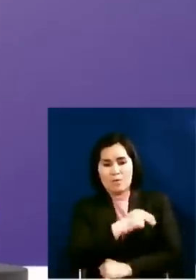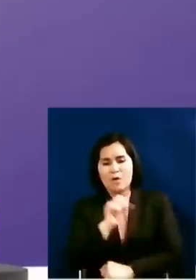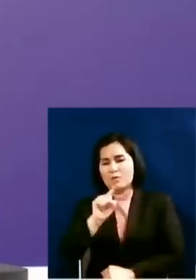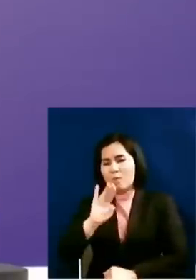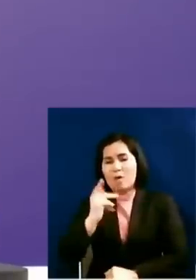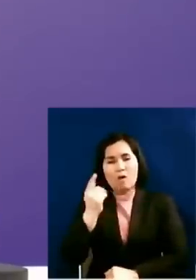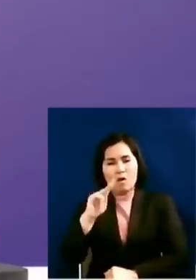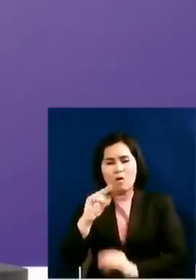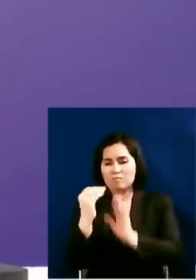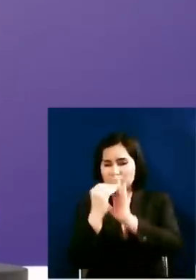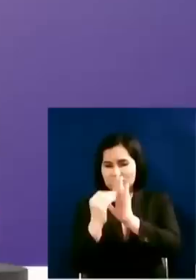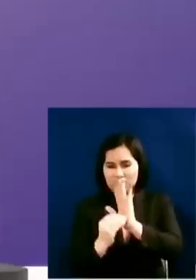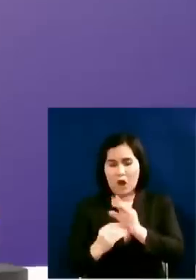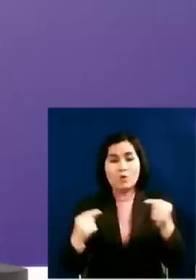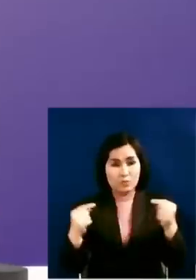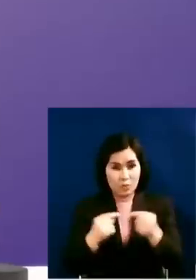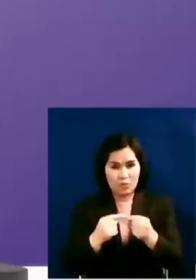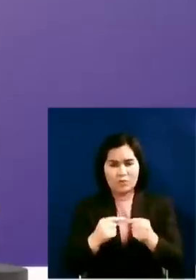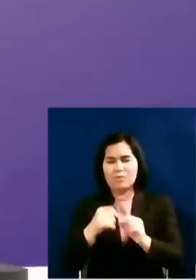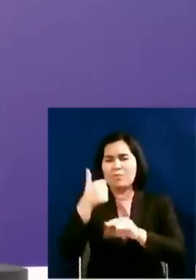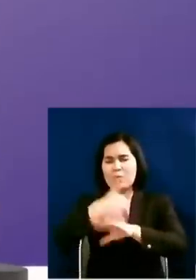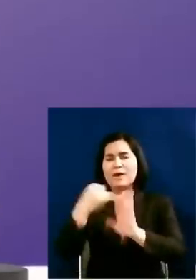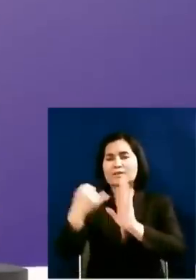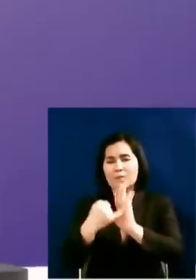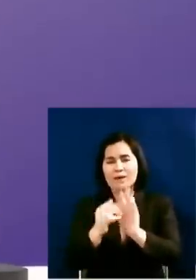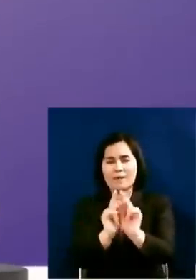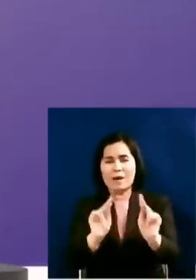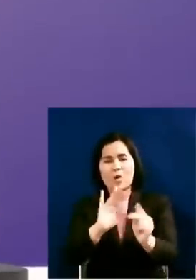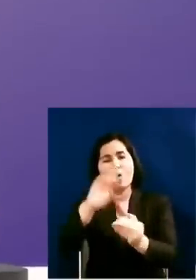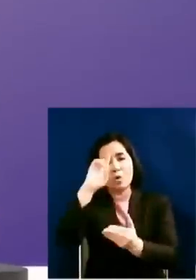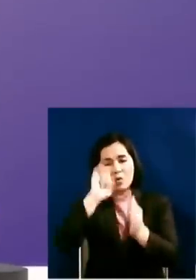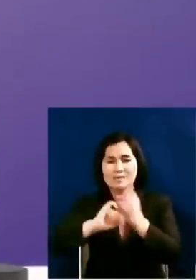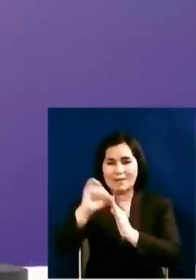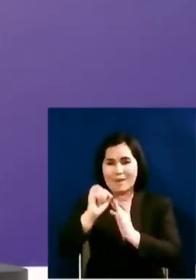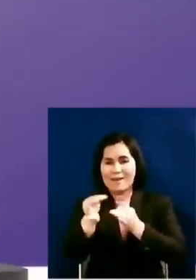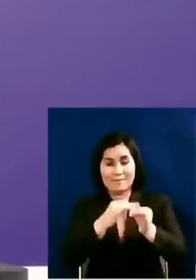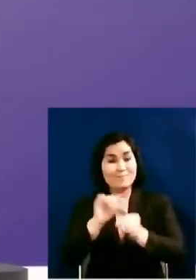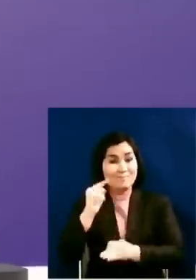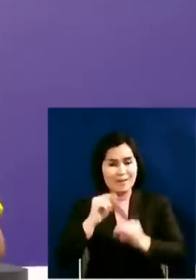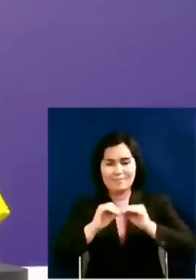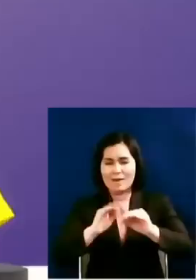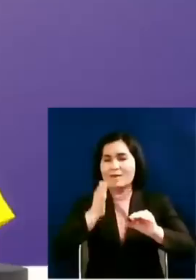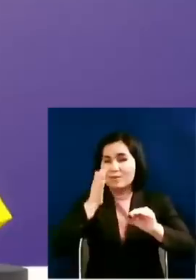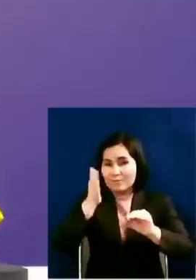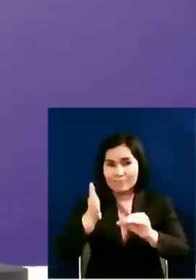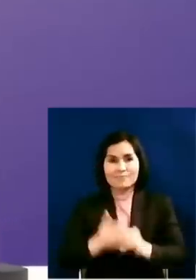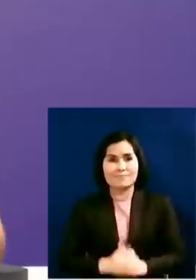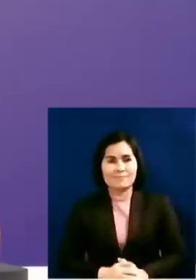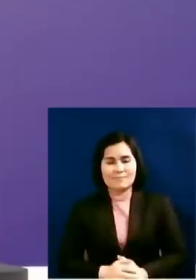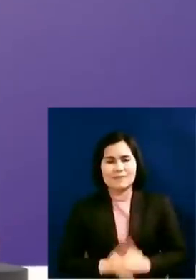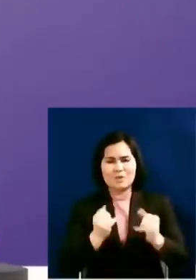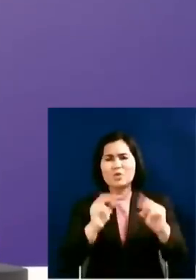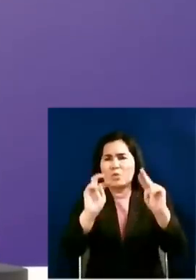ละเอียดทางผู้ว่าราชการจังหวัดกับทางคณะกรรมการโรคติดต่อจังหวัดเชียงใหม่ก็จะชี้แจงอีกครั้งหนึ่งยังไงก็ตามครับเนื่องจากเรื่